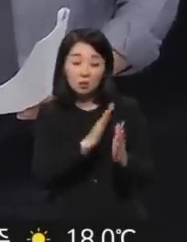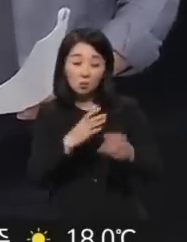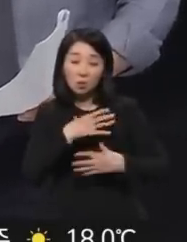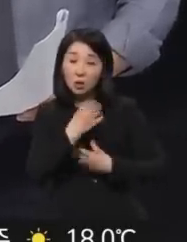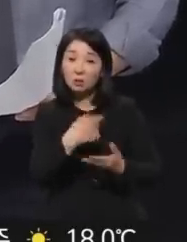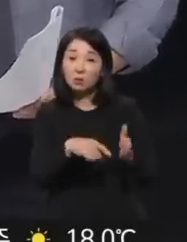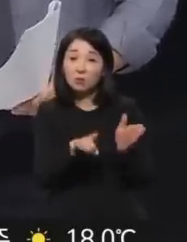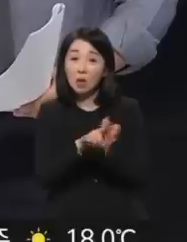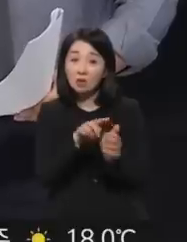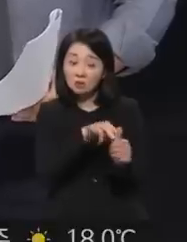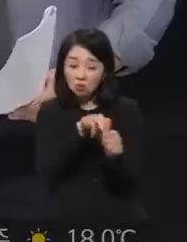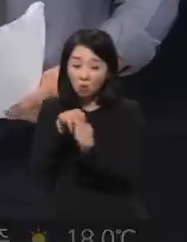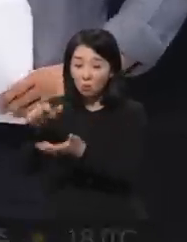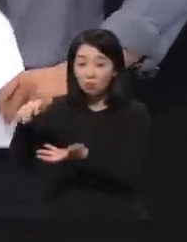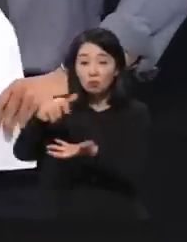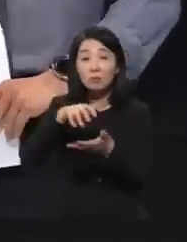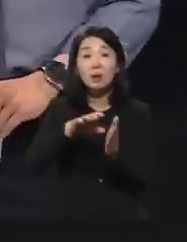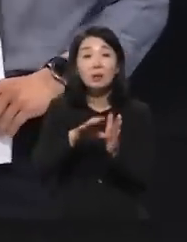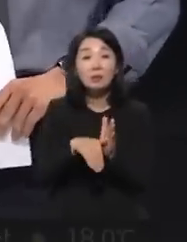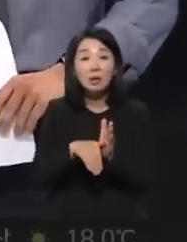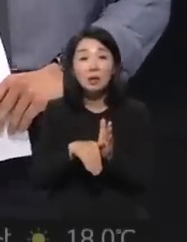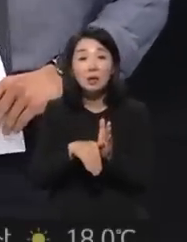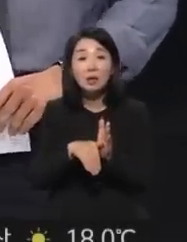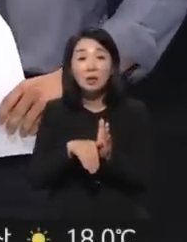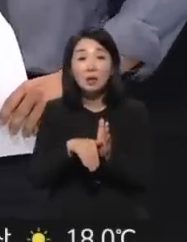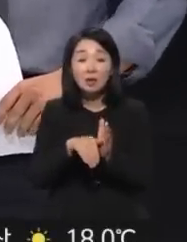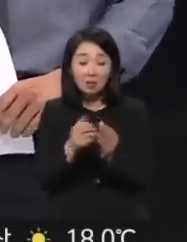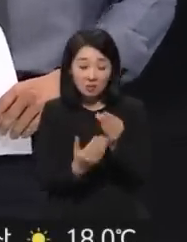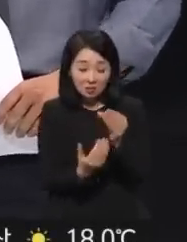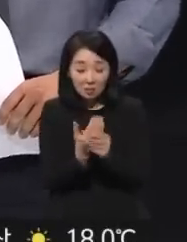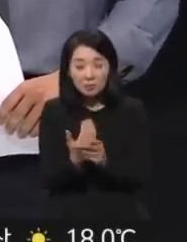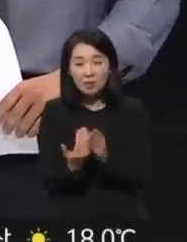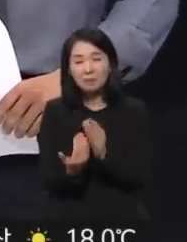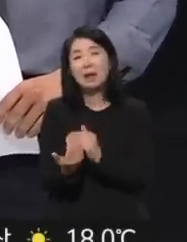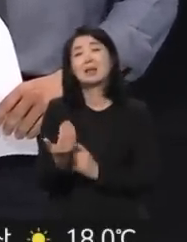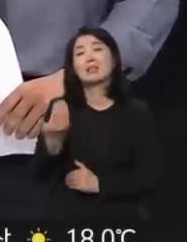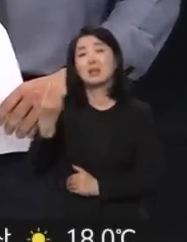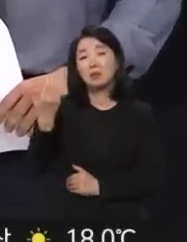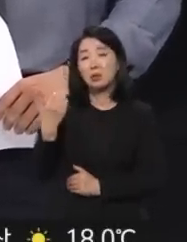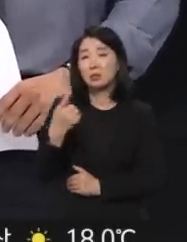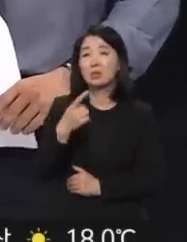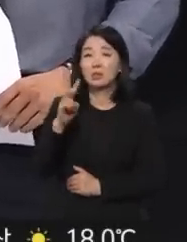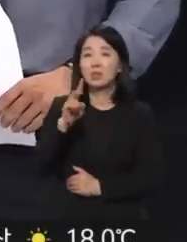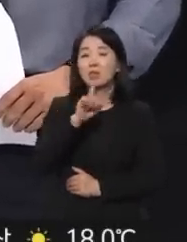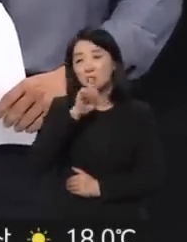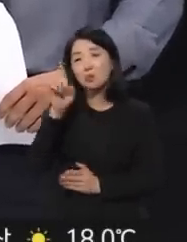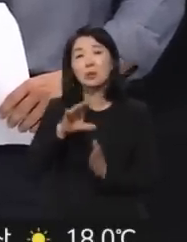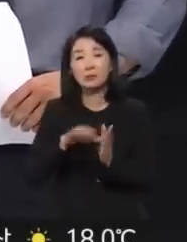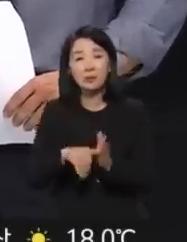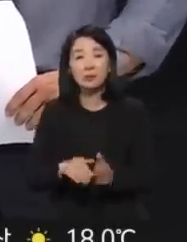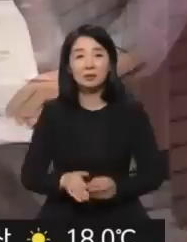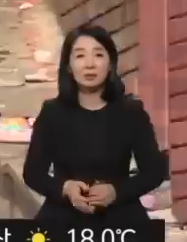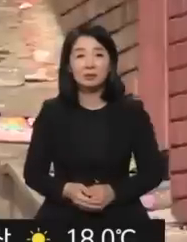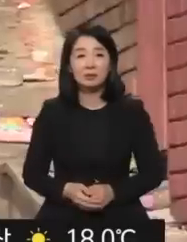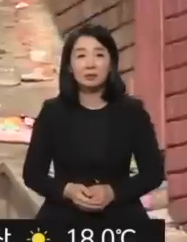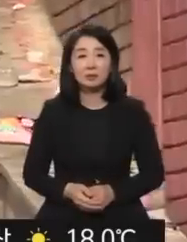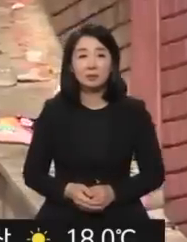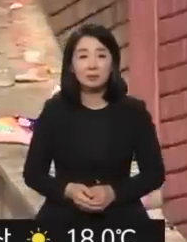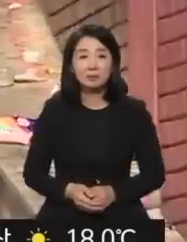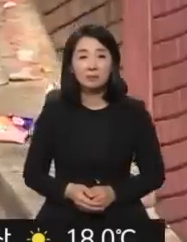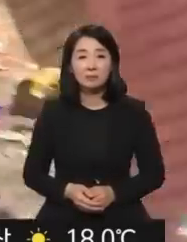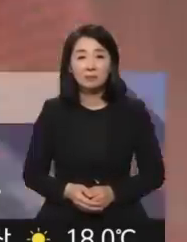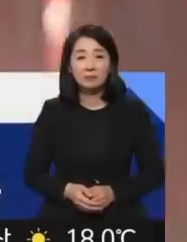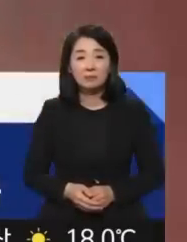위한 정보를 수집해야 할 때는 사실 참사 발생 전 112 신고가 쏟아질 때였죠. 저